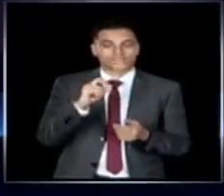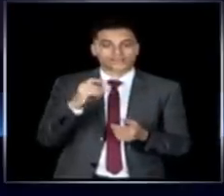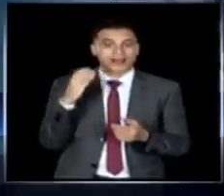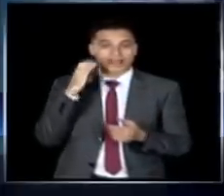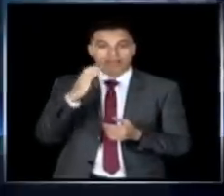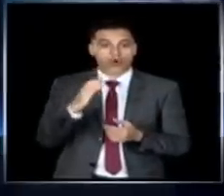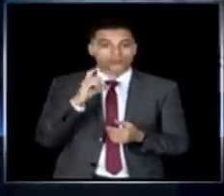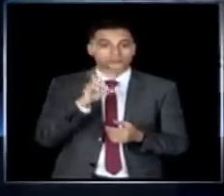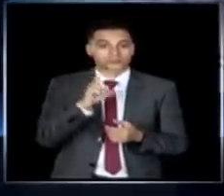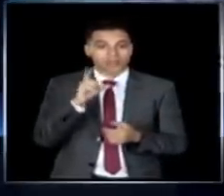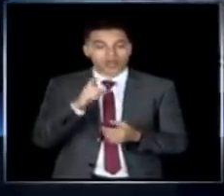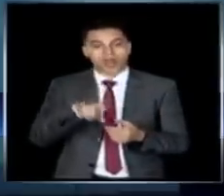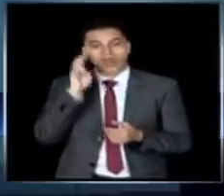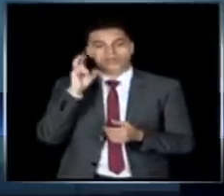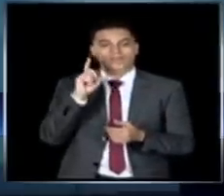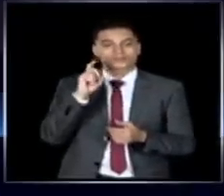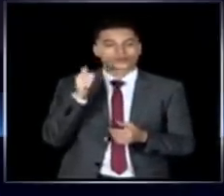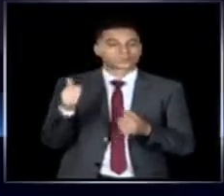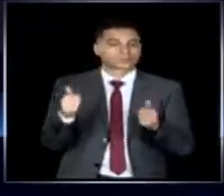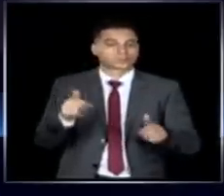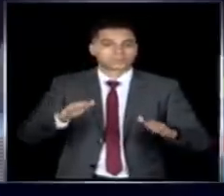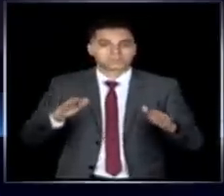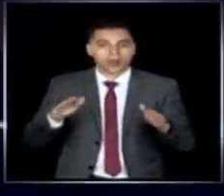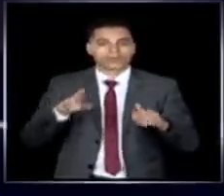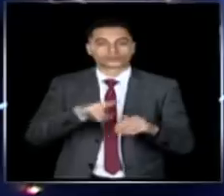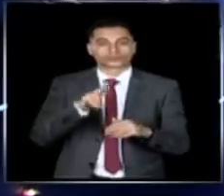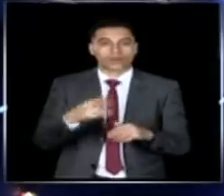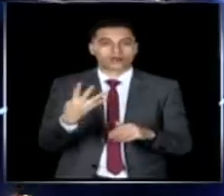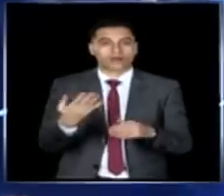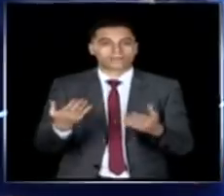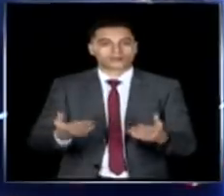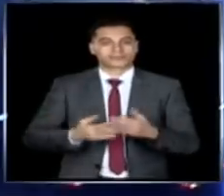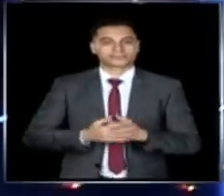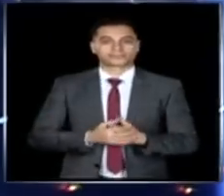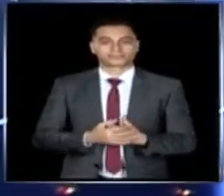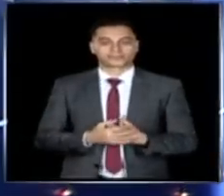صح هيرجع ب 25 نقطة. السؤال الرابع،